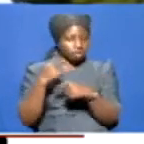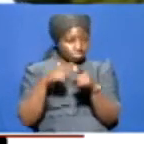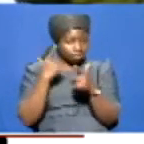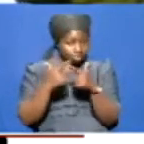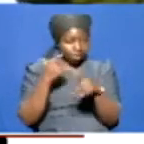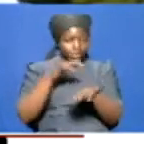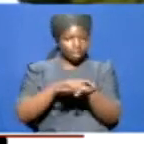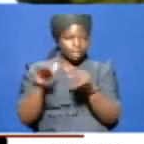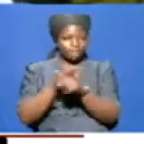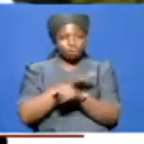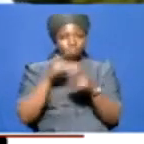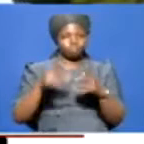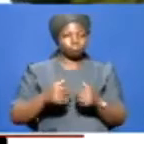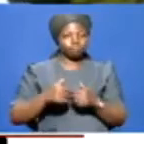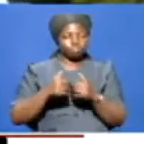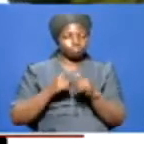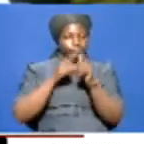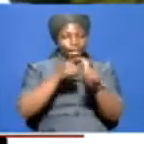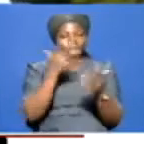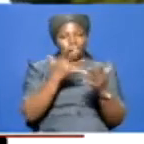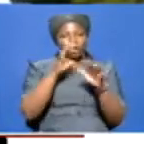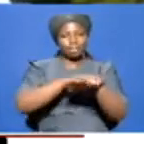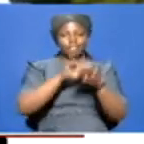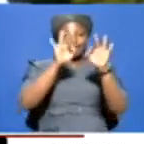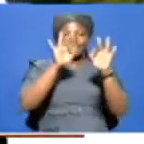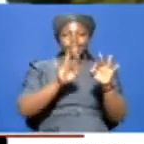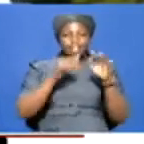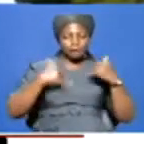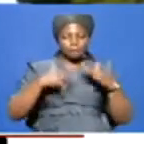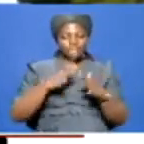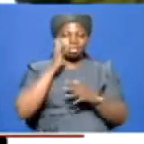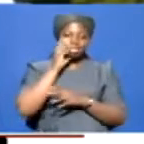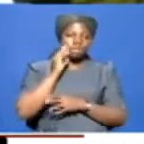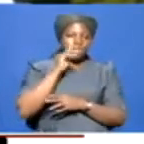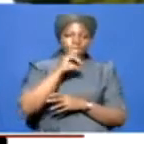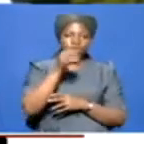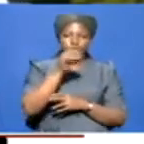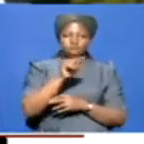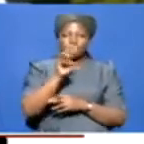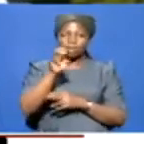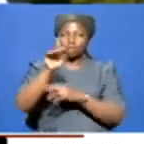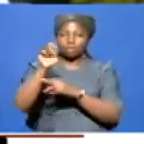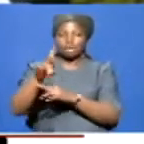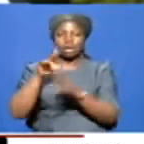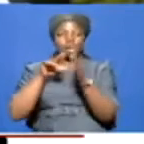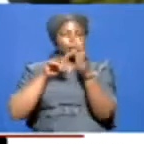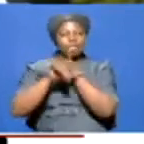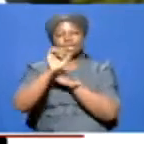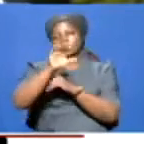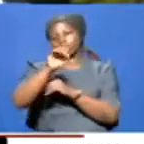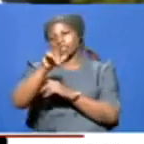take fantastic players to experience Johnny Walker in Scotland, but most importantly also have a round to play